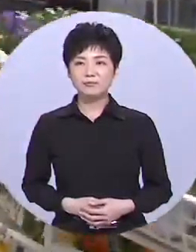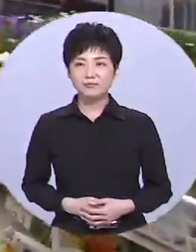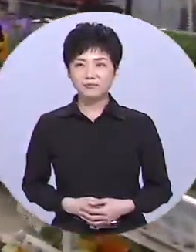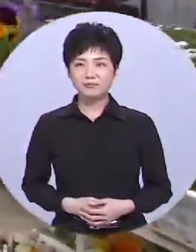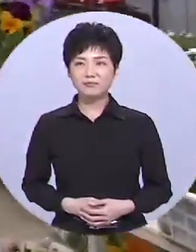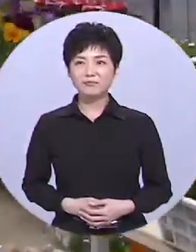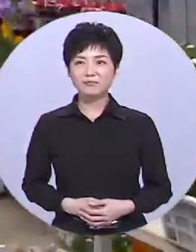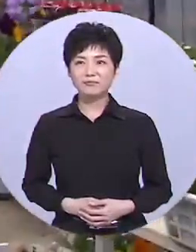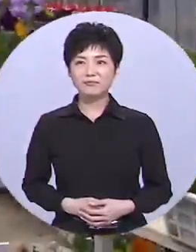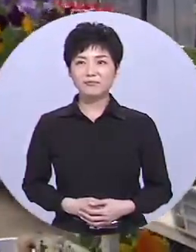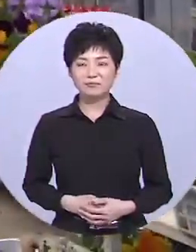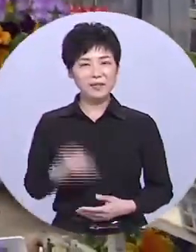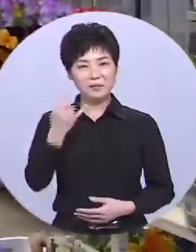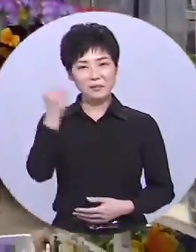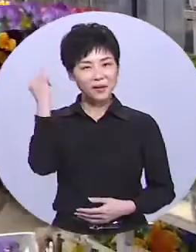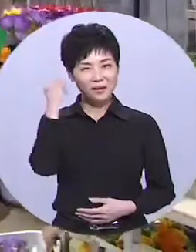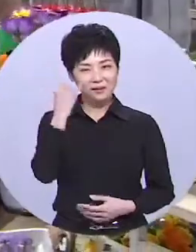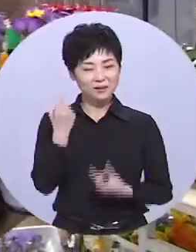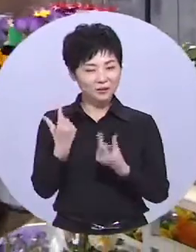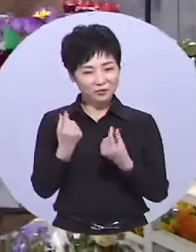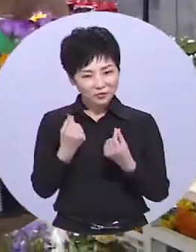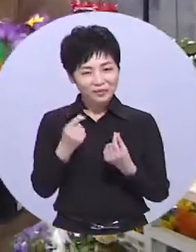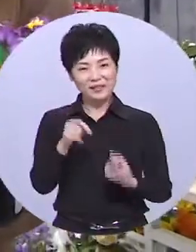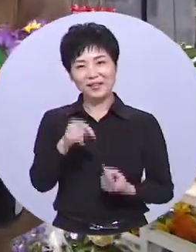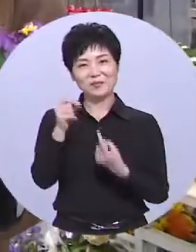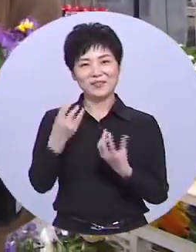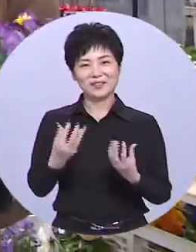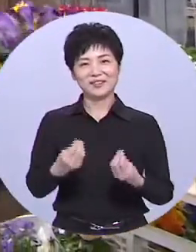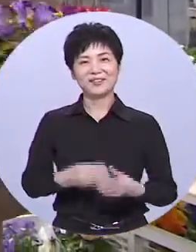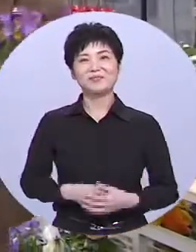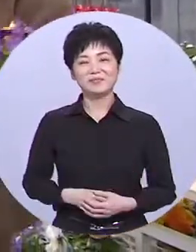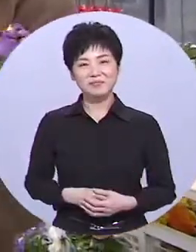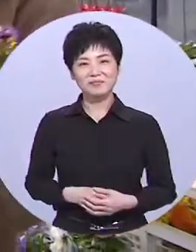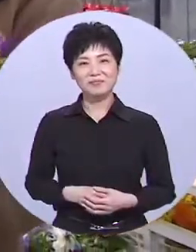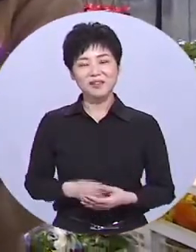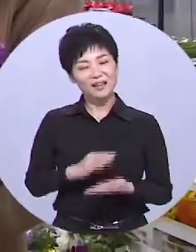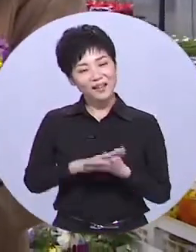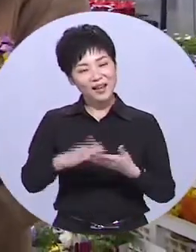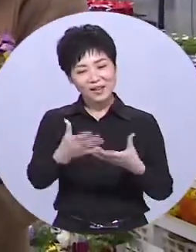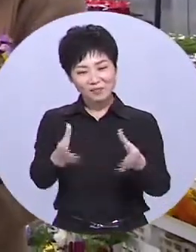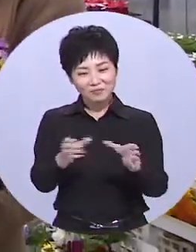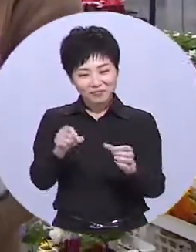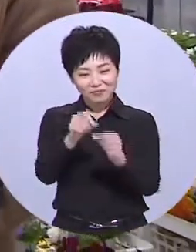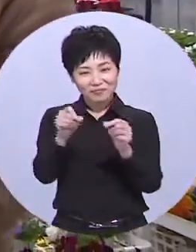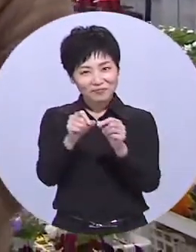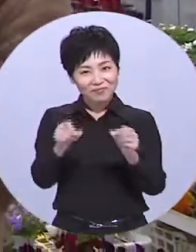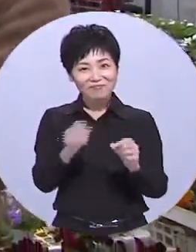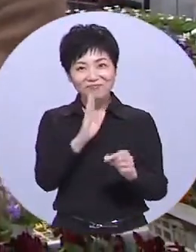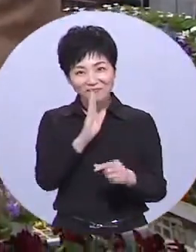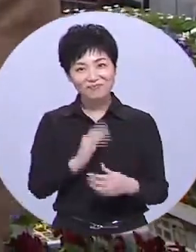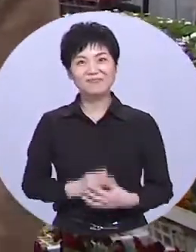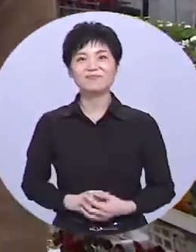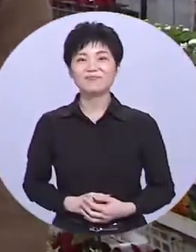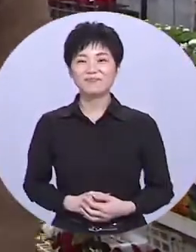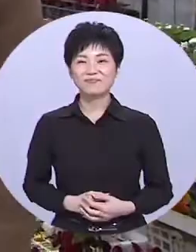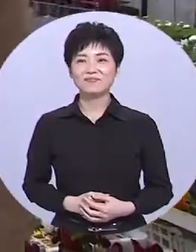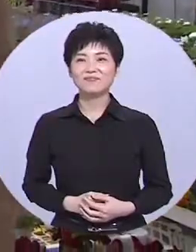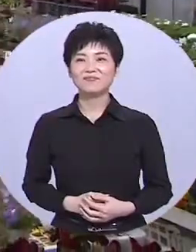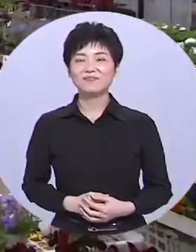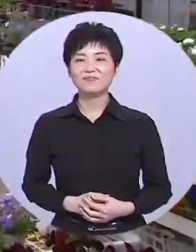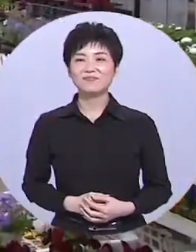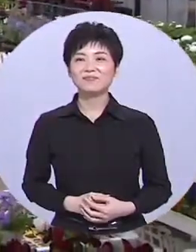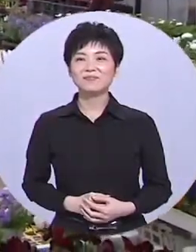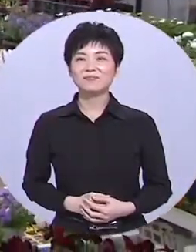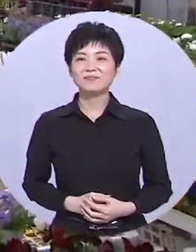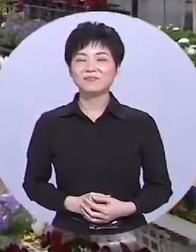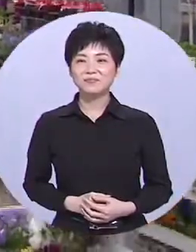ということで選びました、じゃあ藤沢さん、これをちょっとラッピングということでよろしくお願いします。 はい、わかりました、 はい、 じゃあラッピングさせていただき